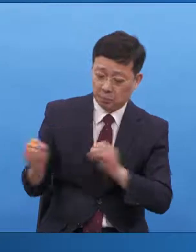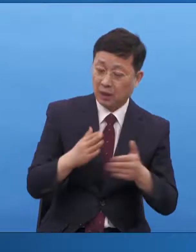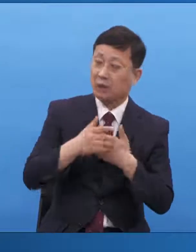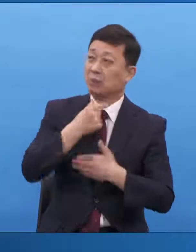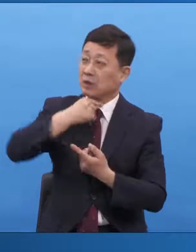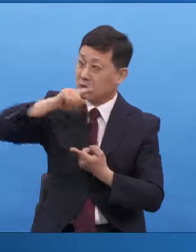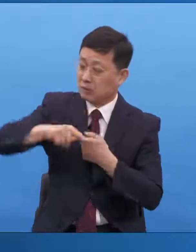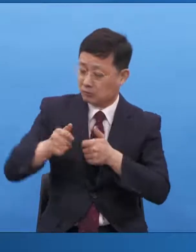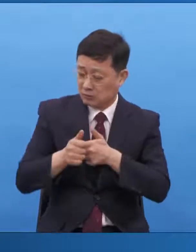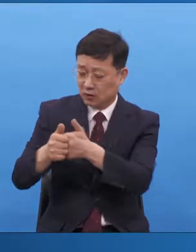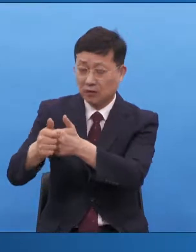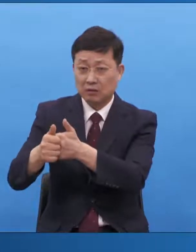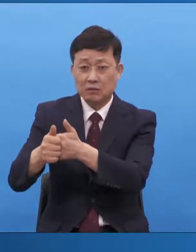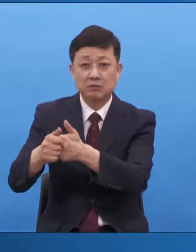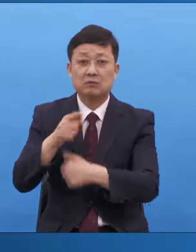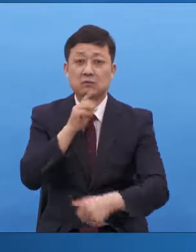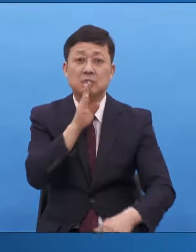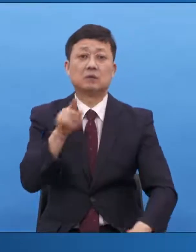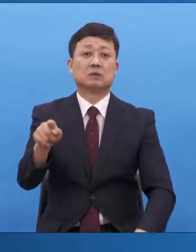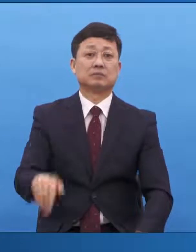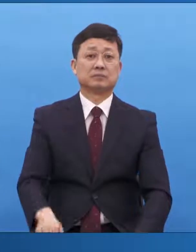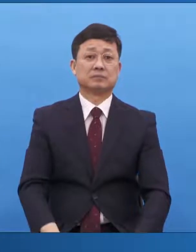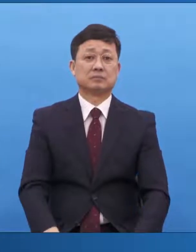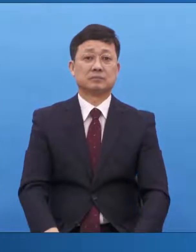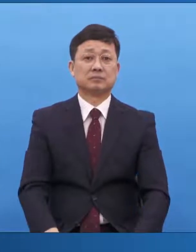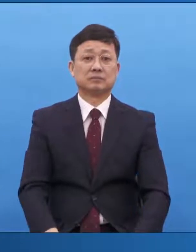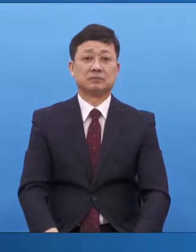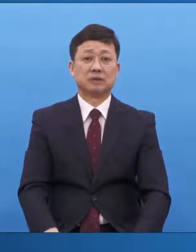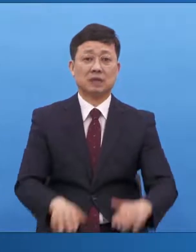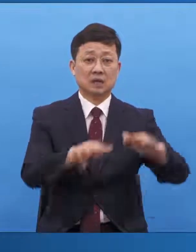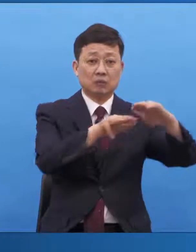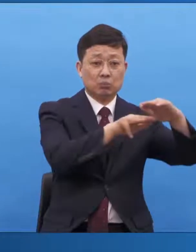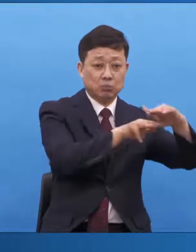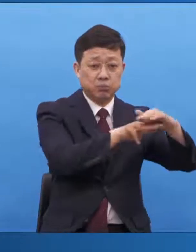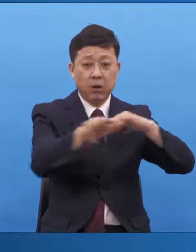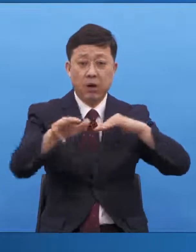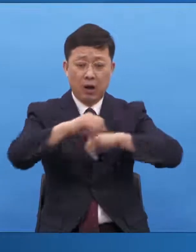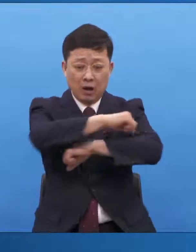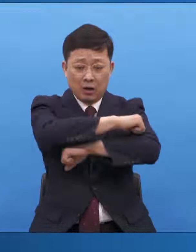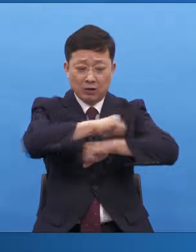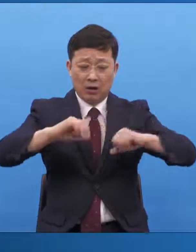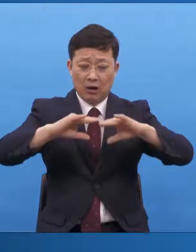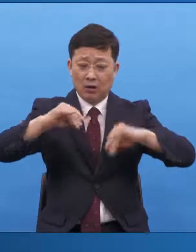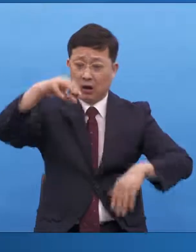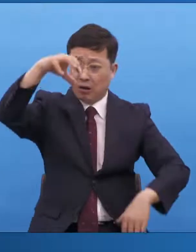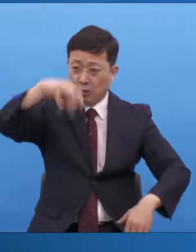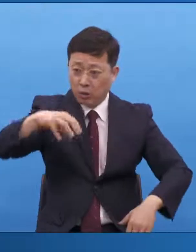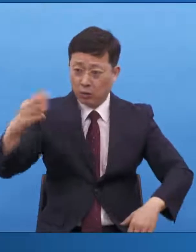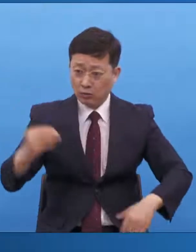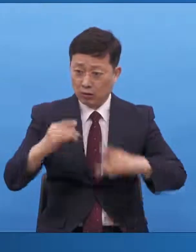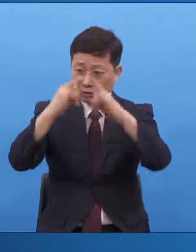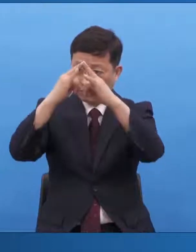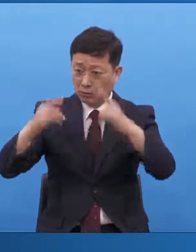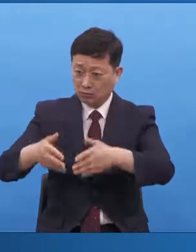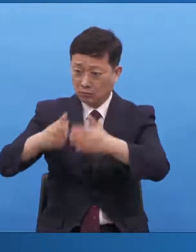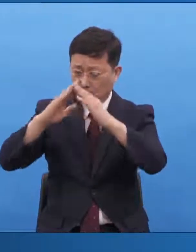so? 광야에서 말이야. 뭘 성전 지어라. 말이 됩니까 그게? That building a tabernacle in the wilderness, does that make any